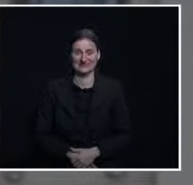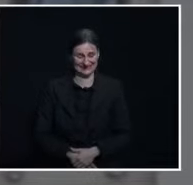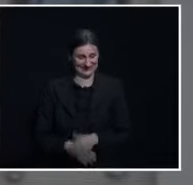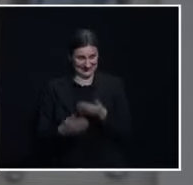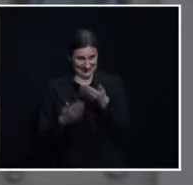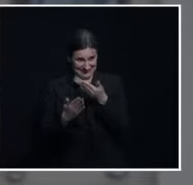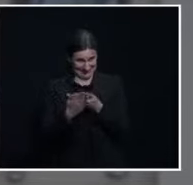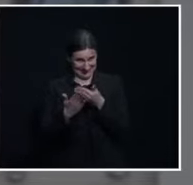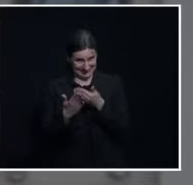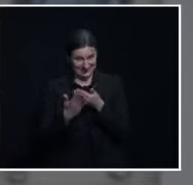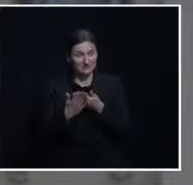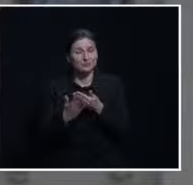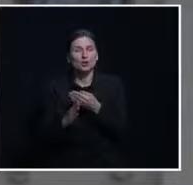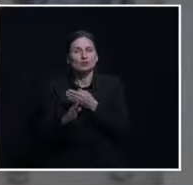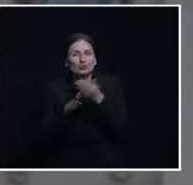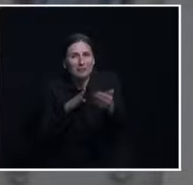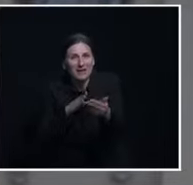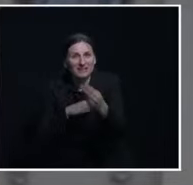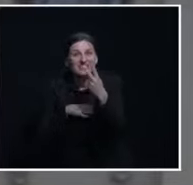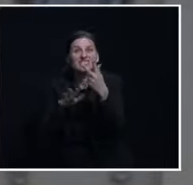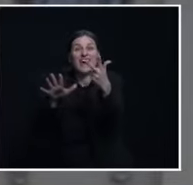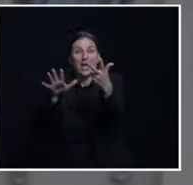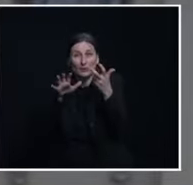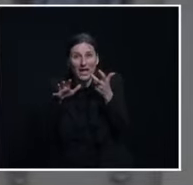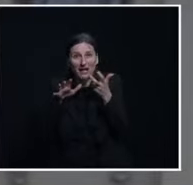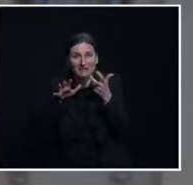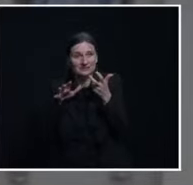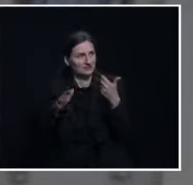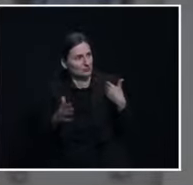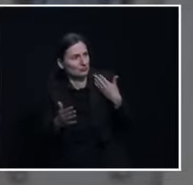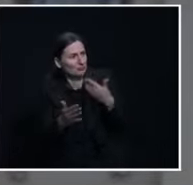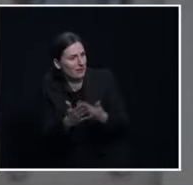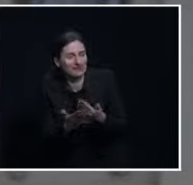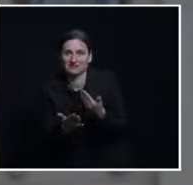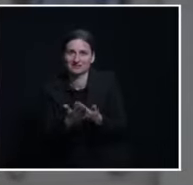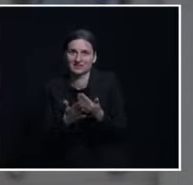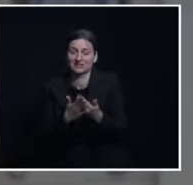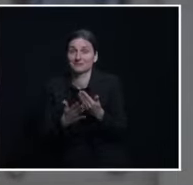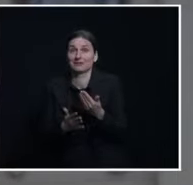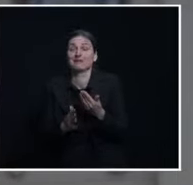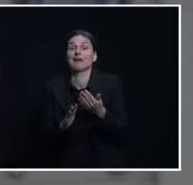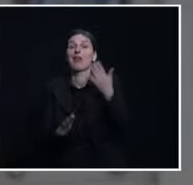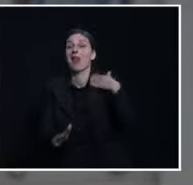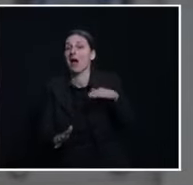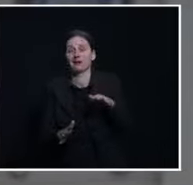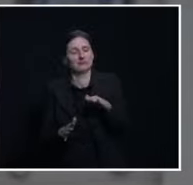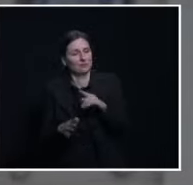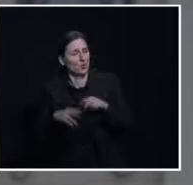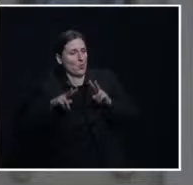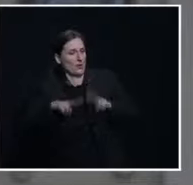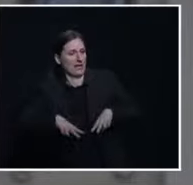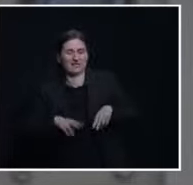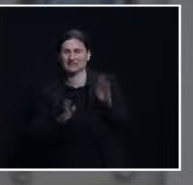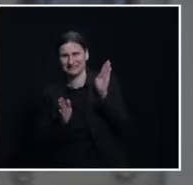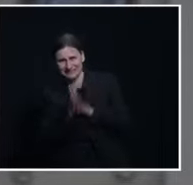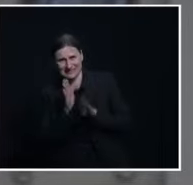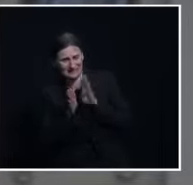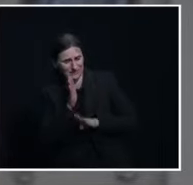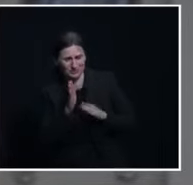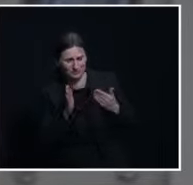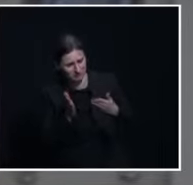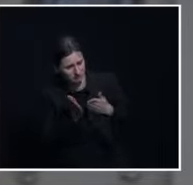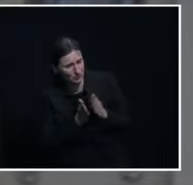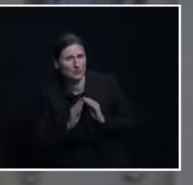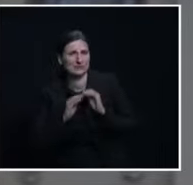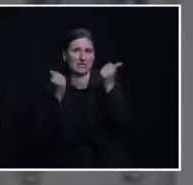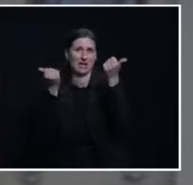Dieses Versäumnis war die Grundlage für ein fortgesetztes Unrecht von Diskriminierung,